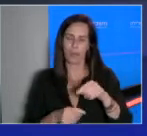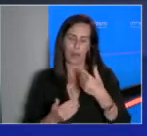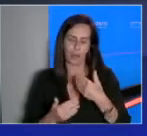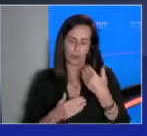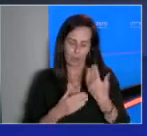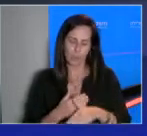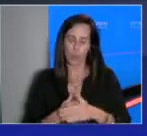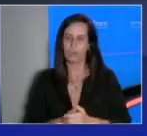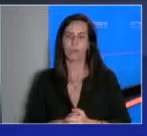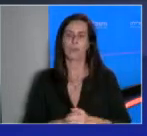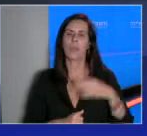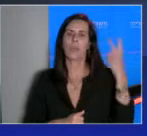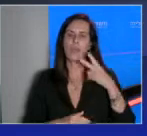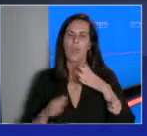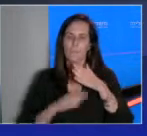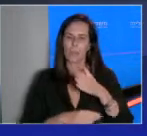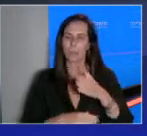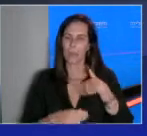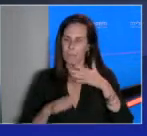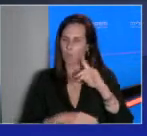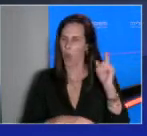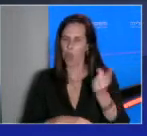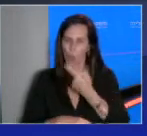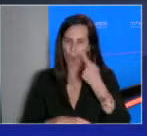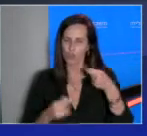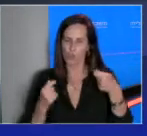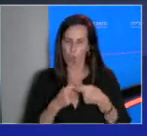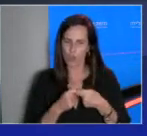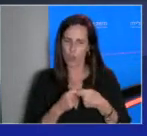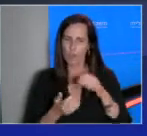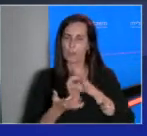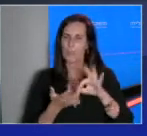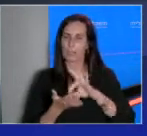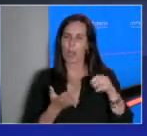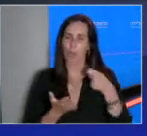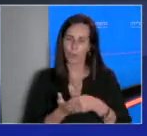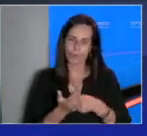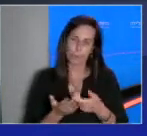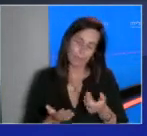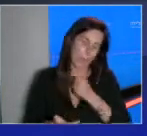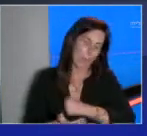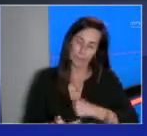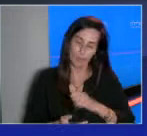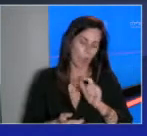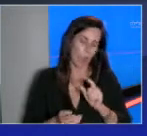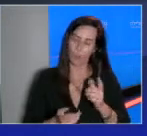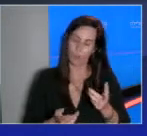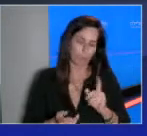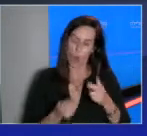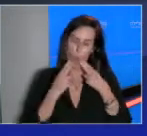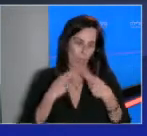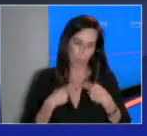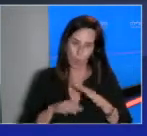תחתונה. כמובן, פנינו לכל המעורבים בעניין. משרד האוצר, לצערנו,